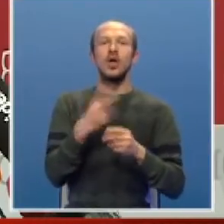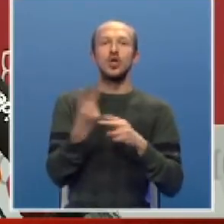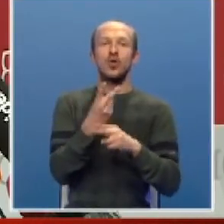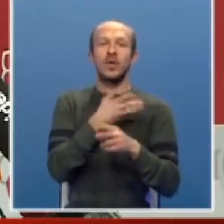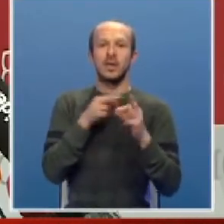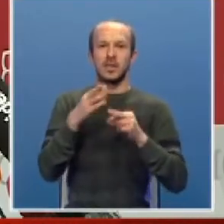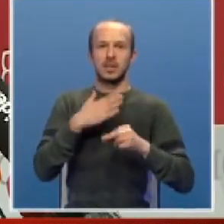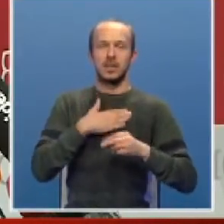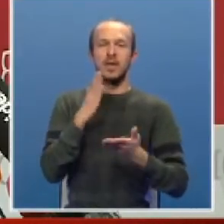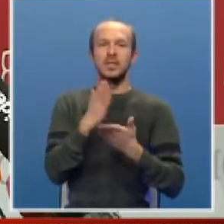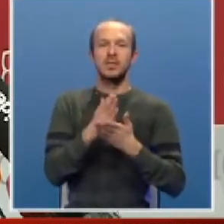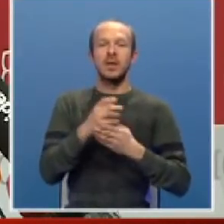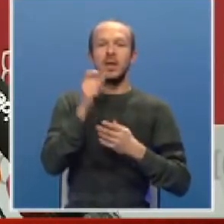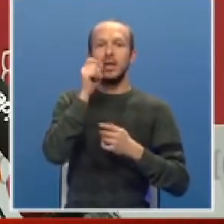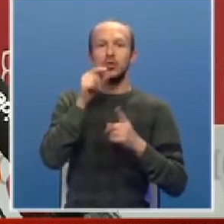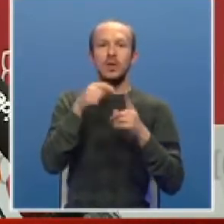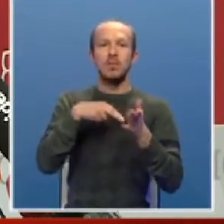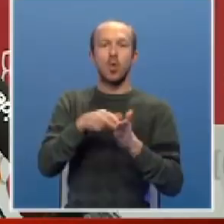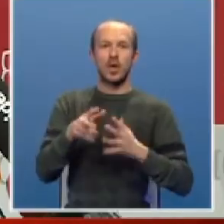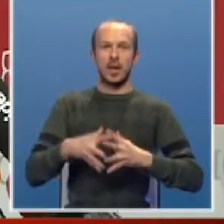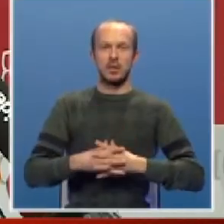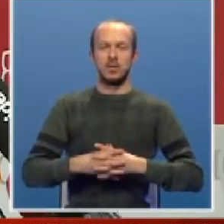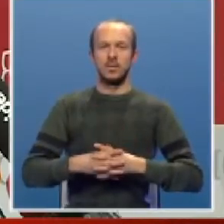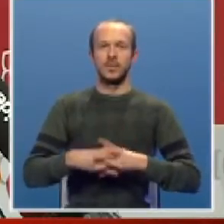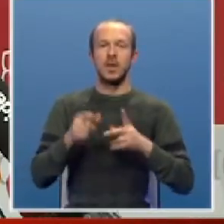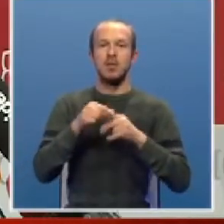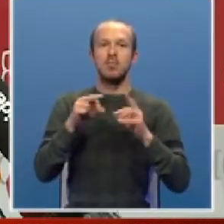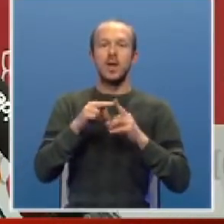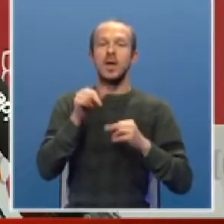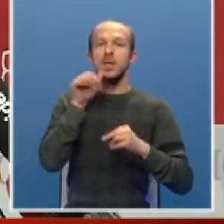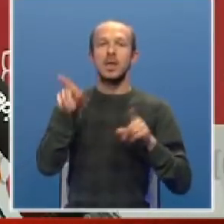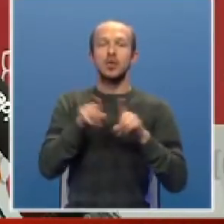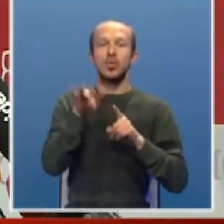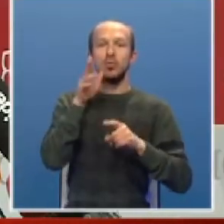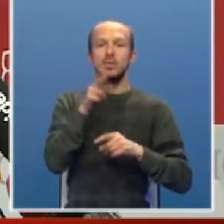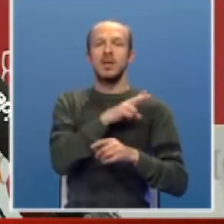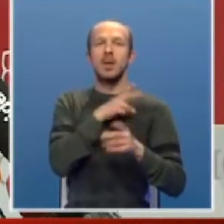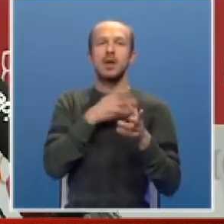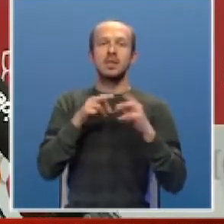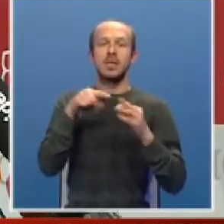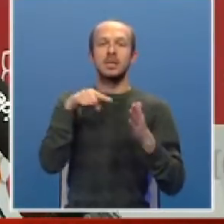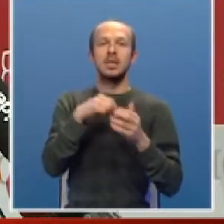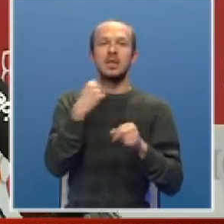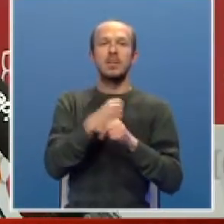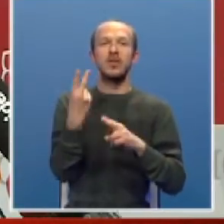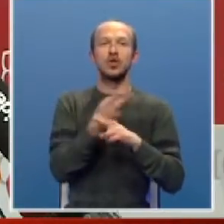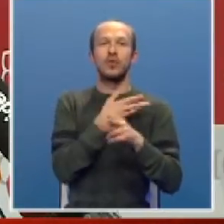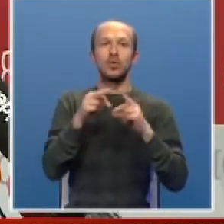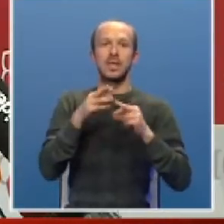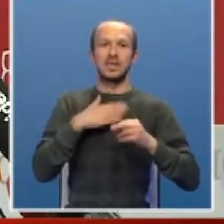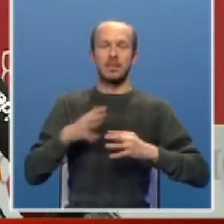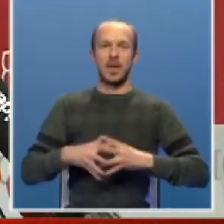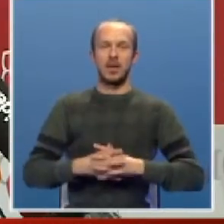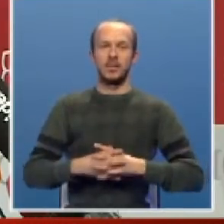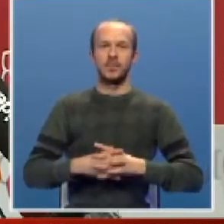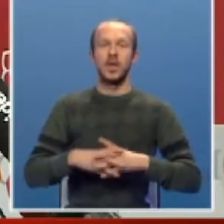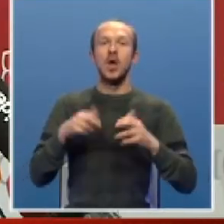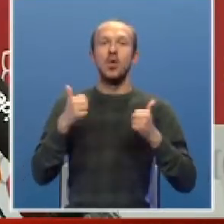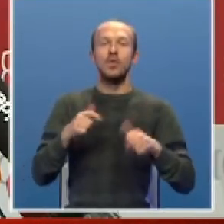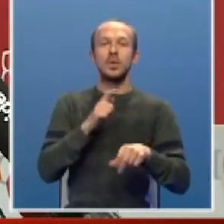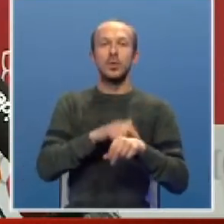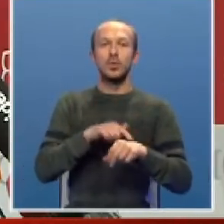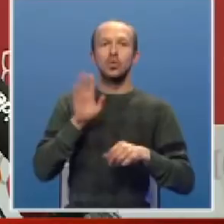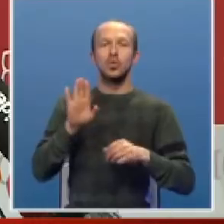Inače, svaki nacionalni pokret, pa i taj muslimanski, ima za cilj da napravi državu za sebe. Naravno, u ovom trenutku